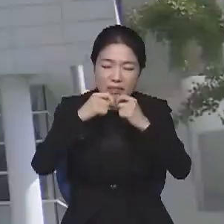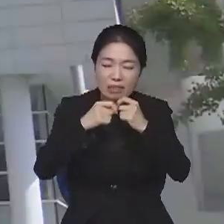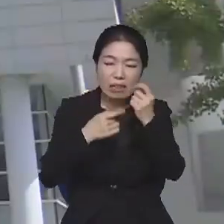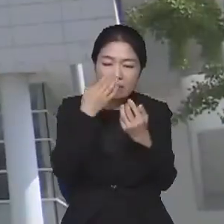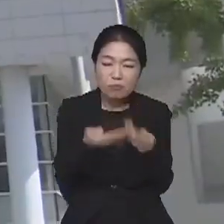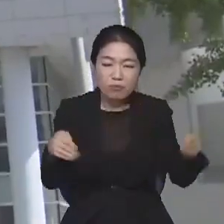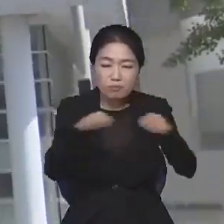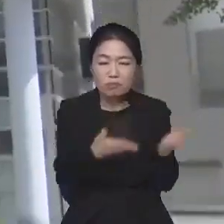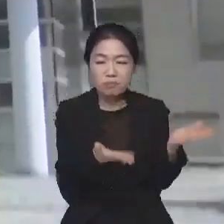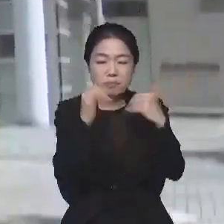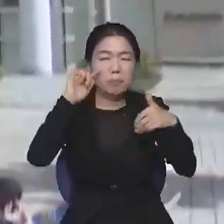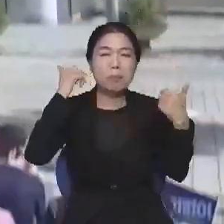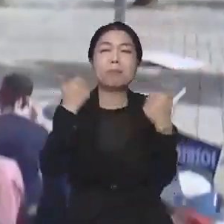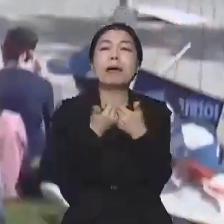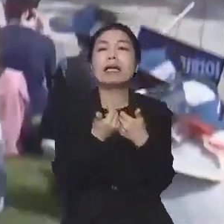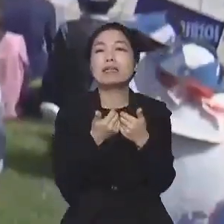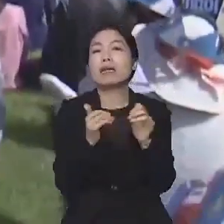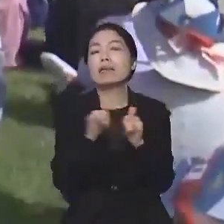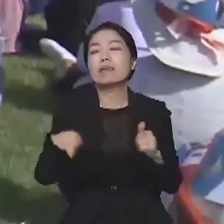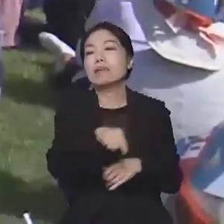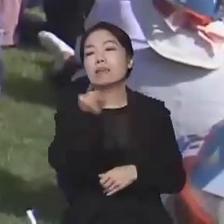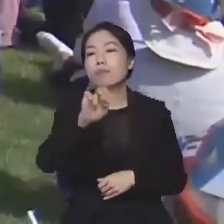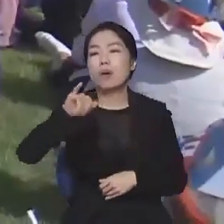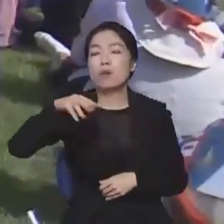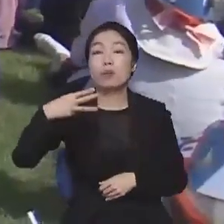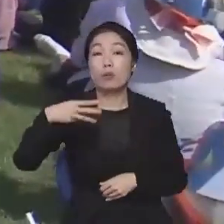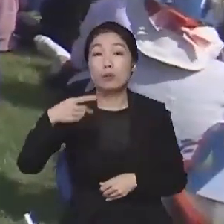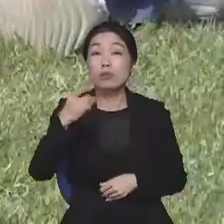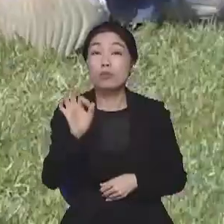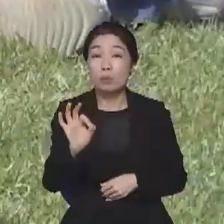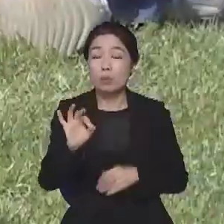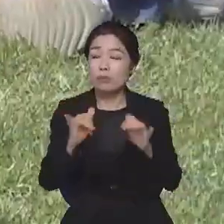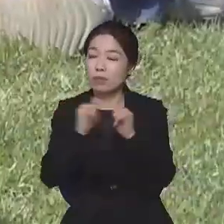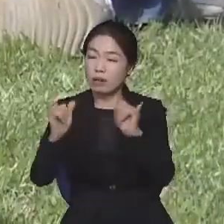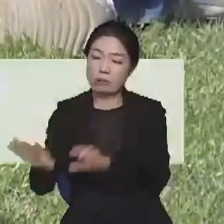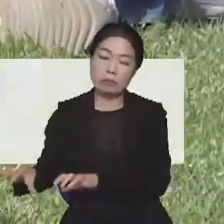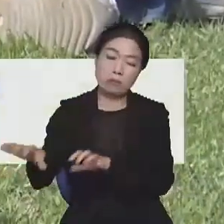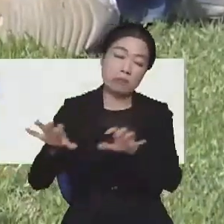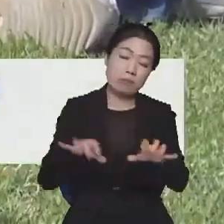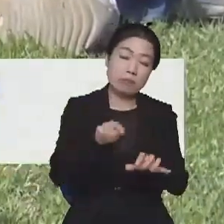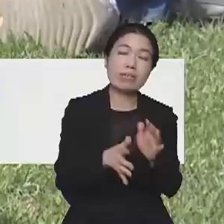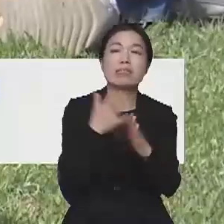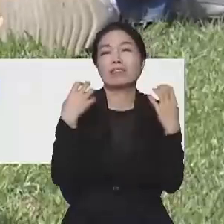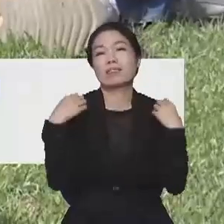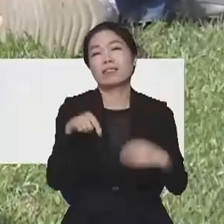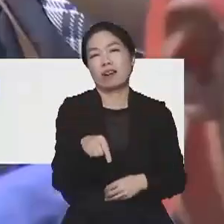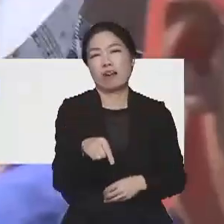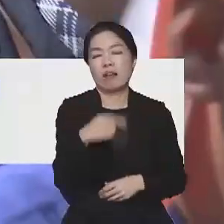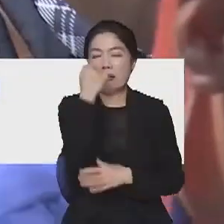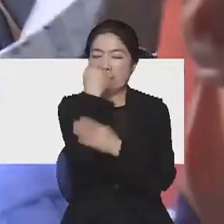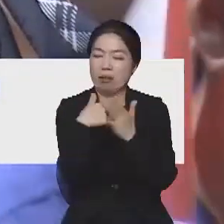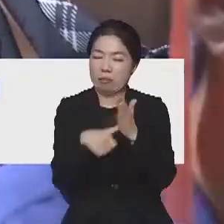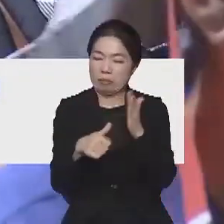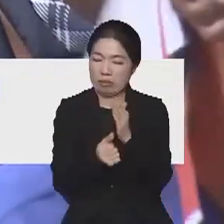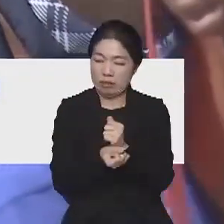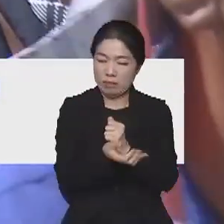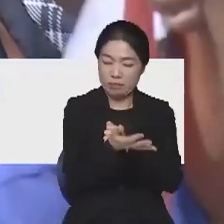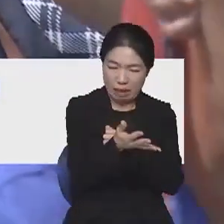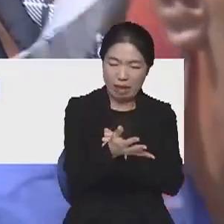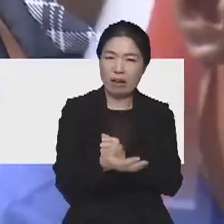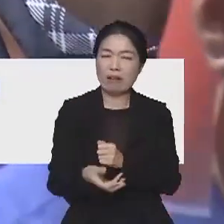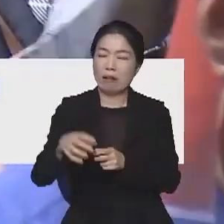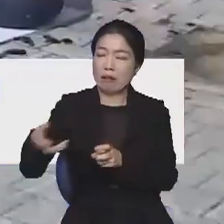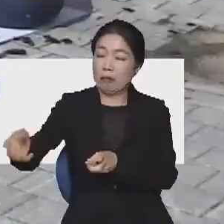반대하는 광주 매월동 주민들이 시청 앞에 모였습니다. 주민들은 오염물질 배출과 수거 차량 진출입